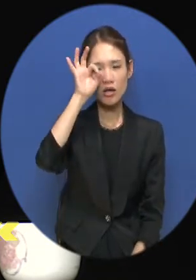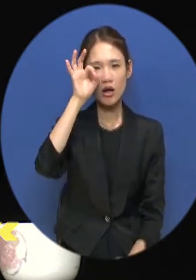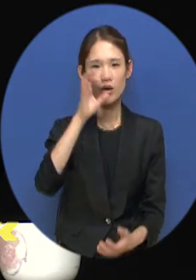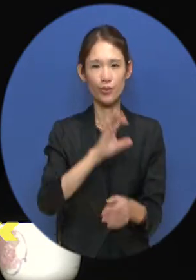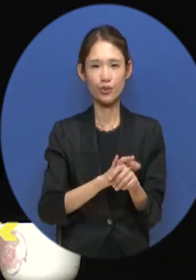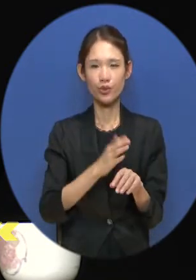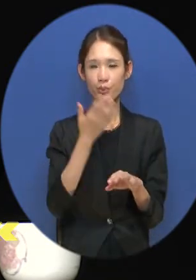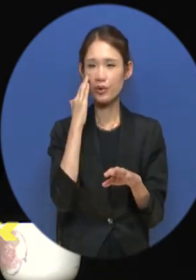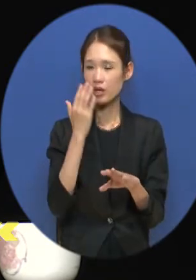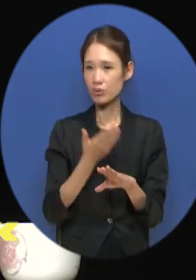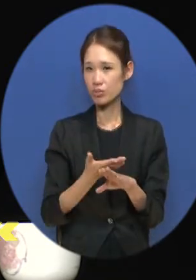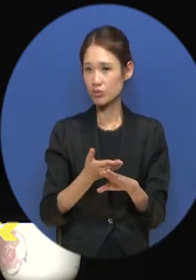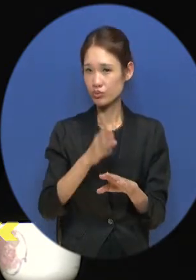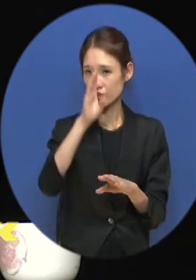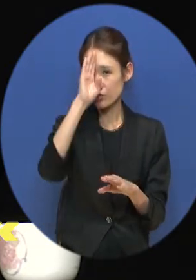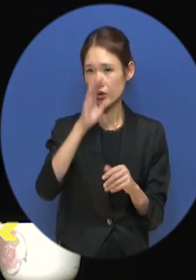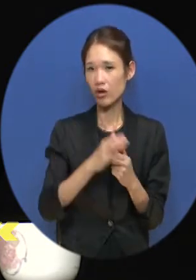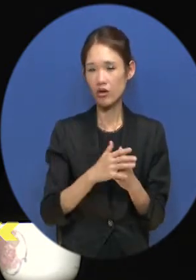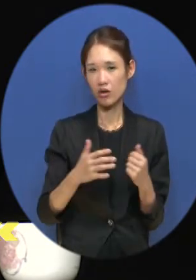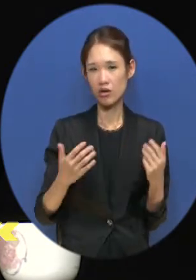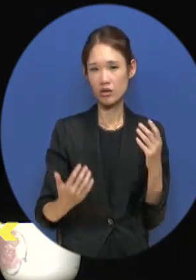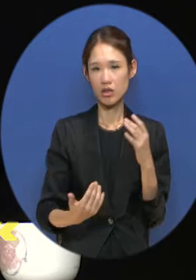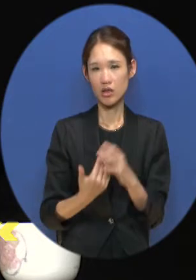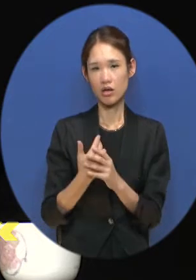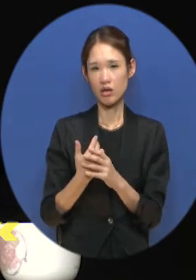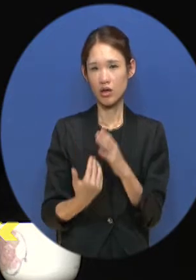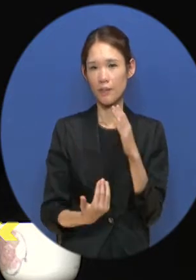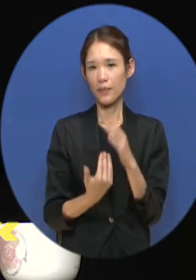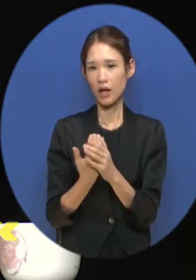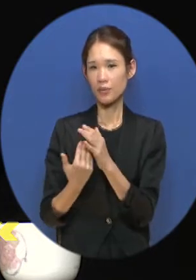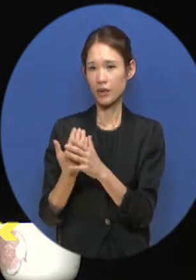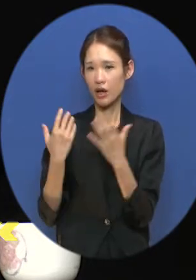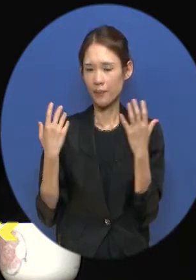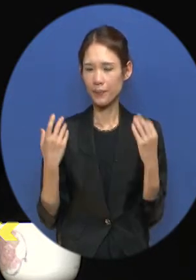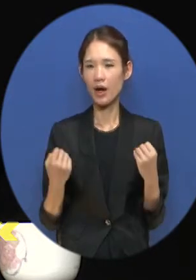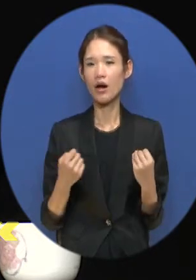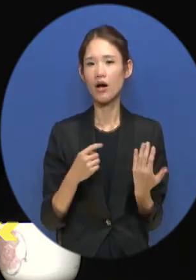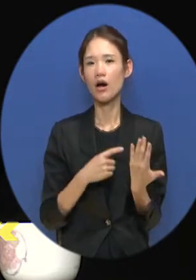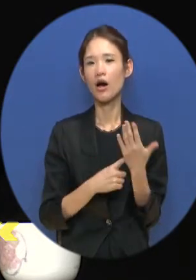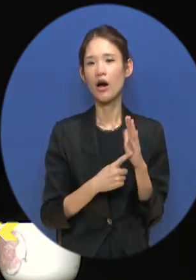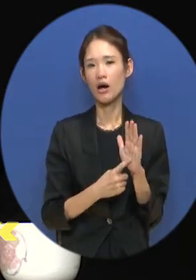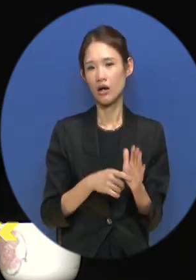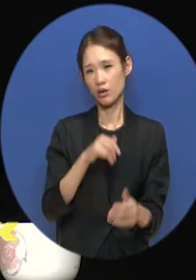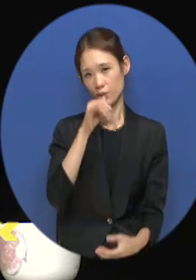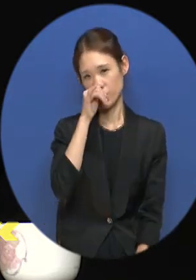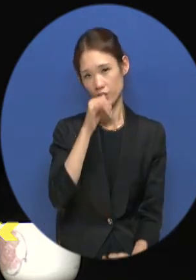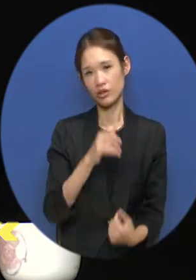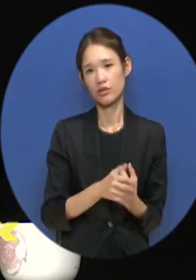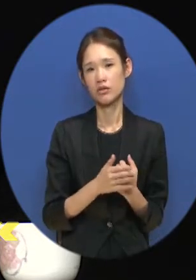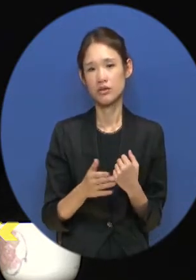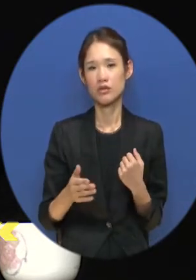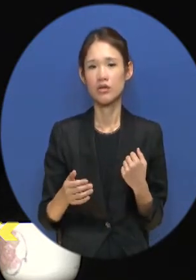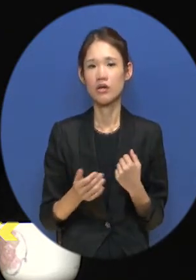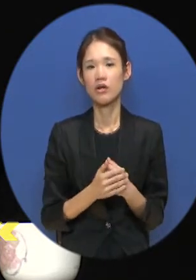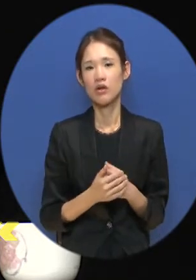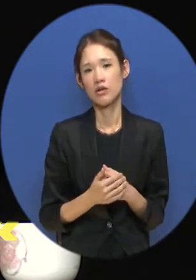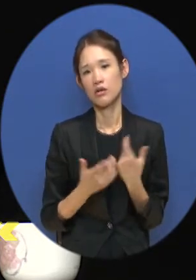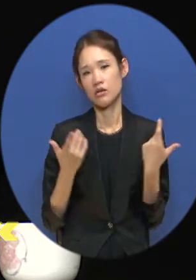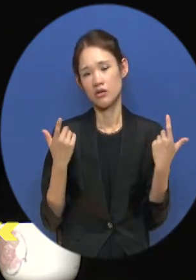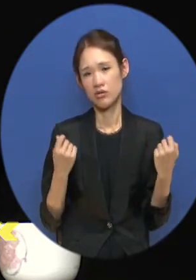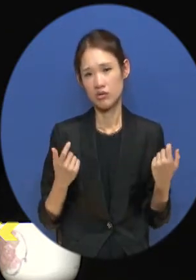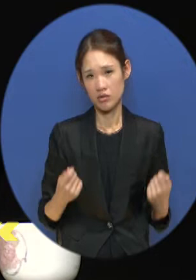피부 질환이라든가 이런 것으로 이제 발생될 가능성이 많은 것으로 이제 알려져 있습니다. 그래서